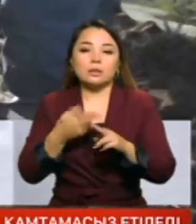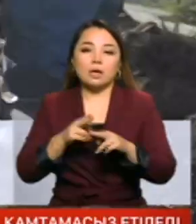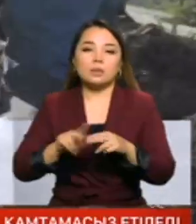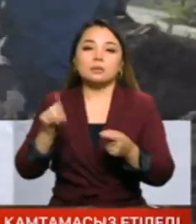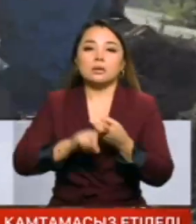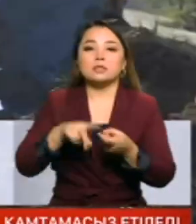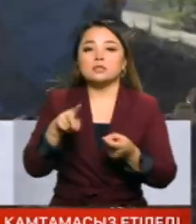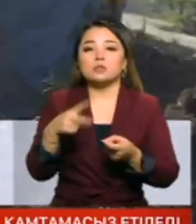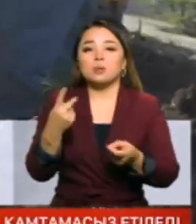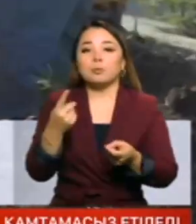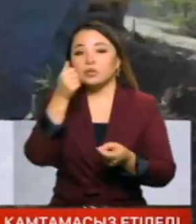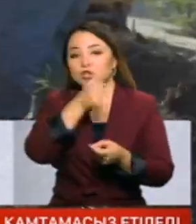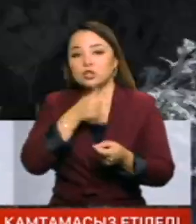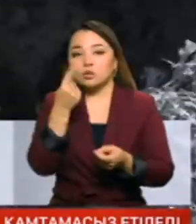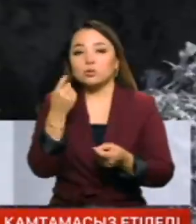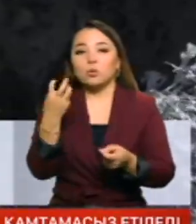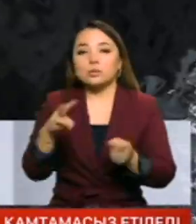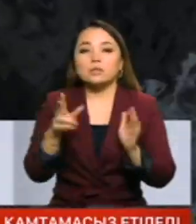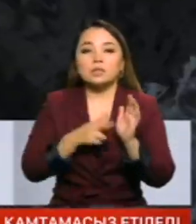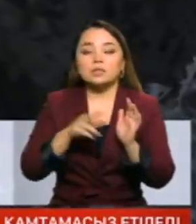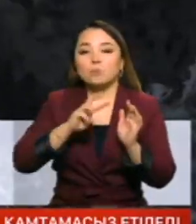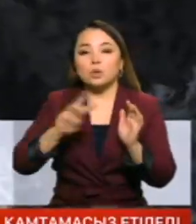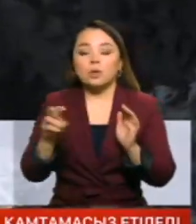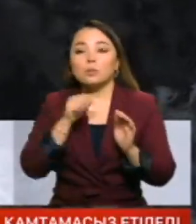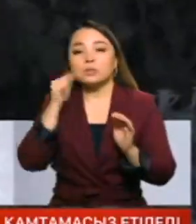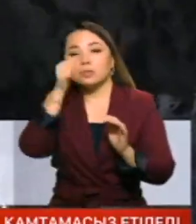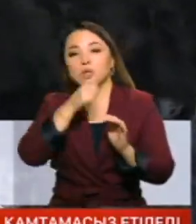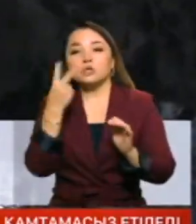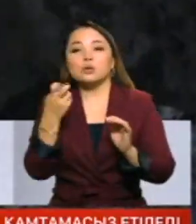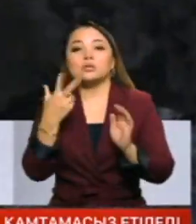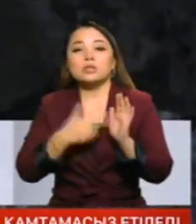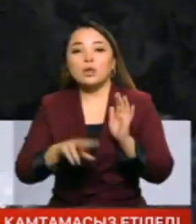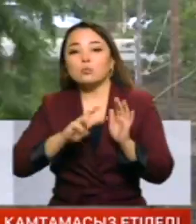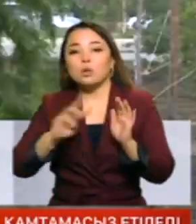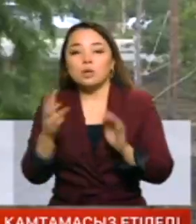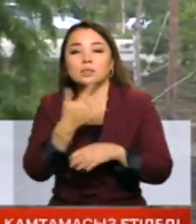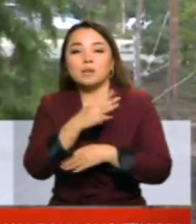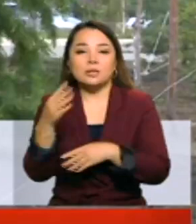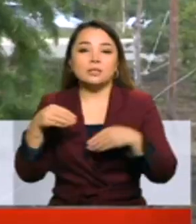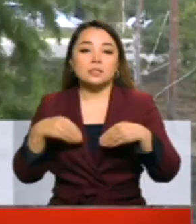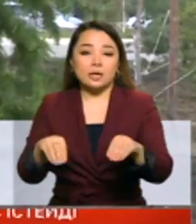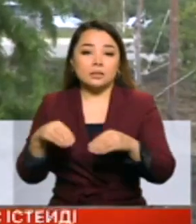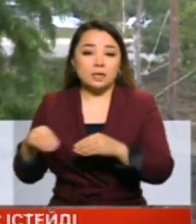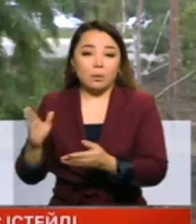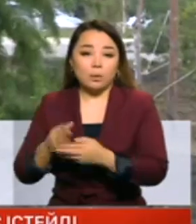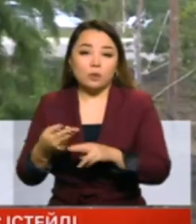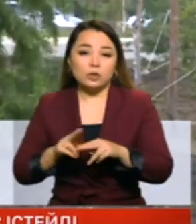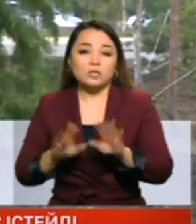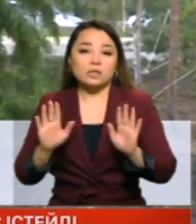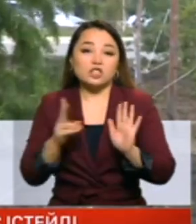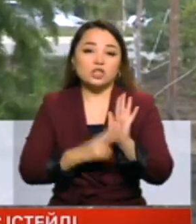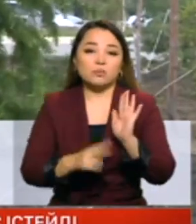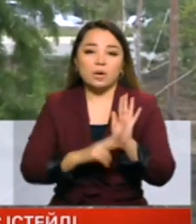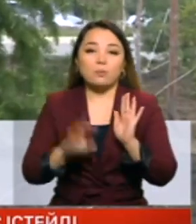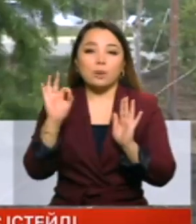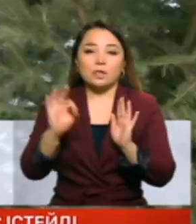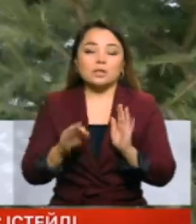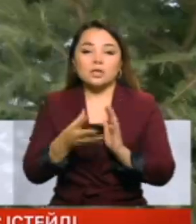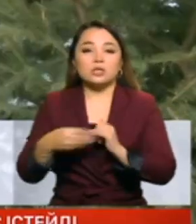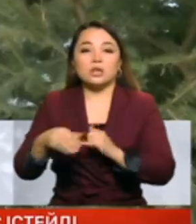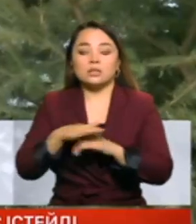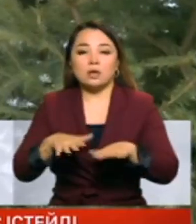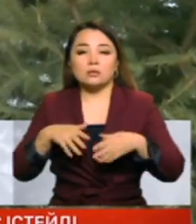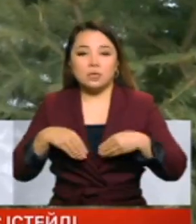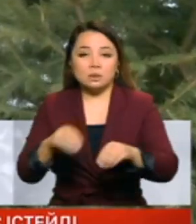сәйкес 2021 жылы 138 миллион, былтыр 280 миллион тал егілген. Олардың тек 70% жерсінген.